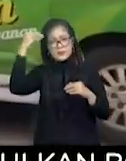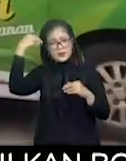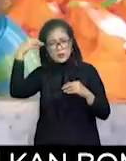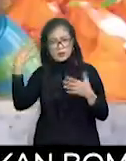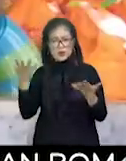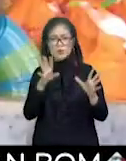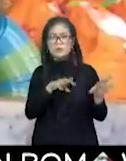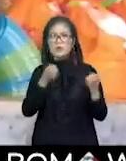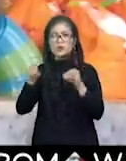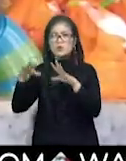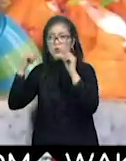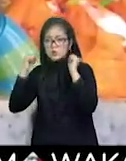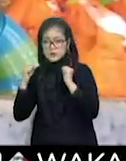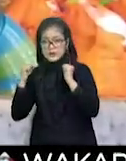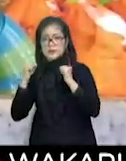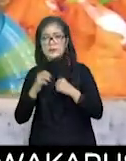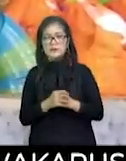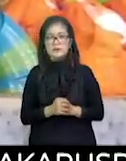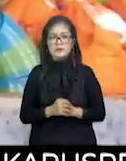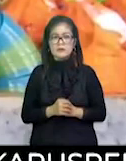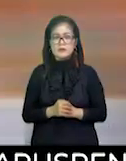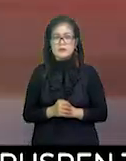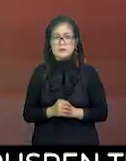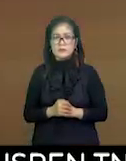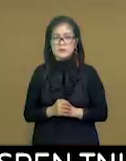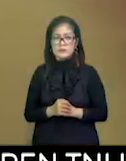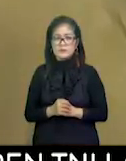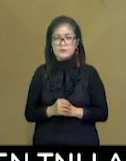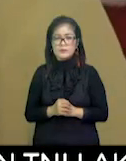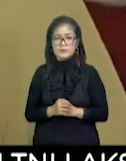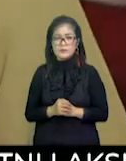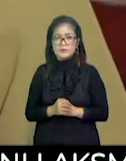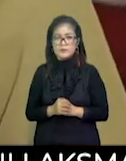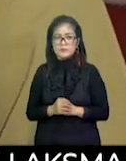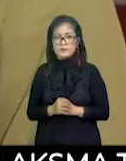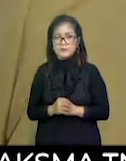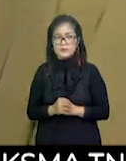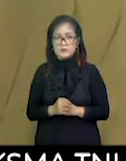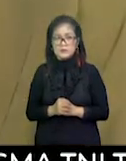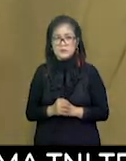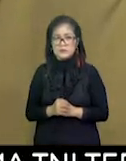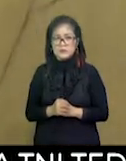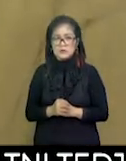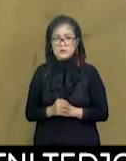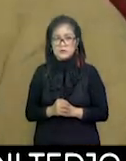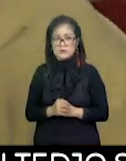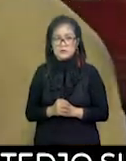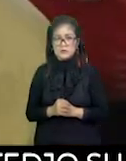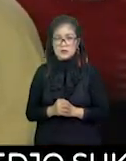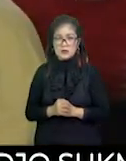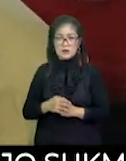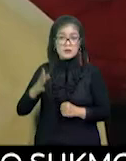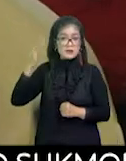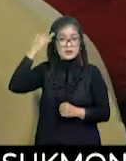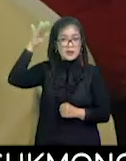setelah rumah mereka hilang tersapu banjir bandang. Mana, Pak? Tidak tahu sekarang ini belum ada tempat saya pulang itu mau